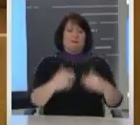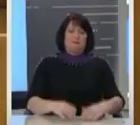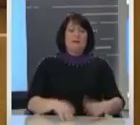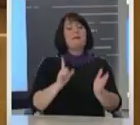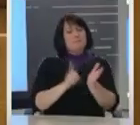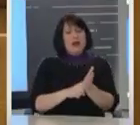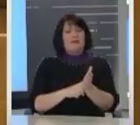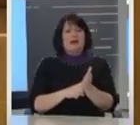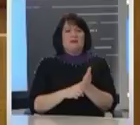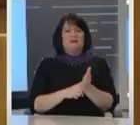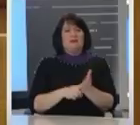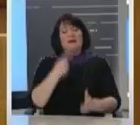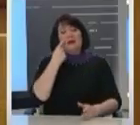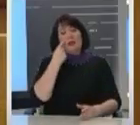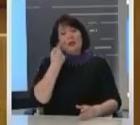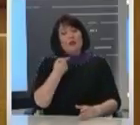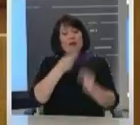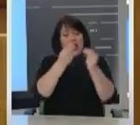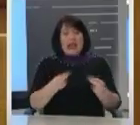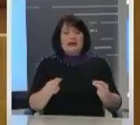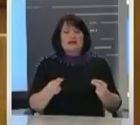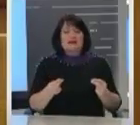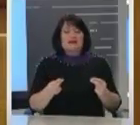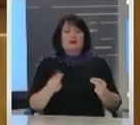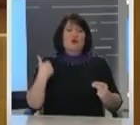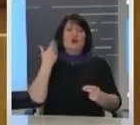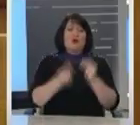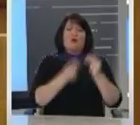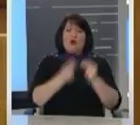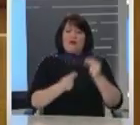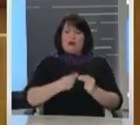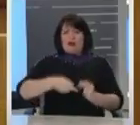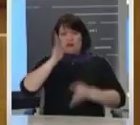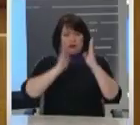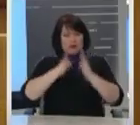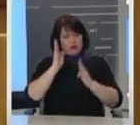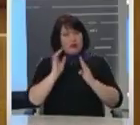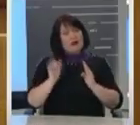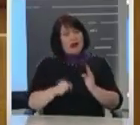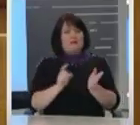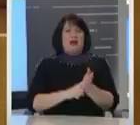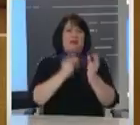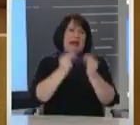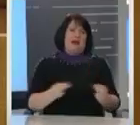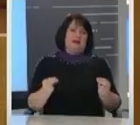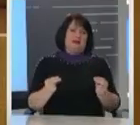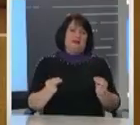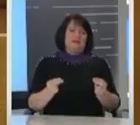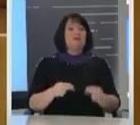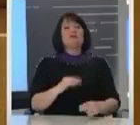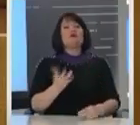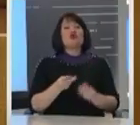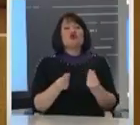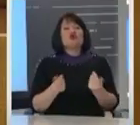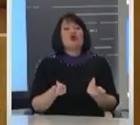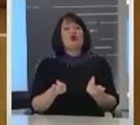λοιπόν να βρούμε μία λύση σε ένα πρόβλημα που έχει στοιχήσει πολλά στη χώρα. Ναι, αλλά αυτό δεν μπορεί να